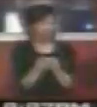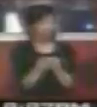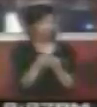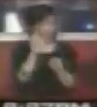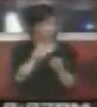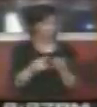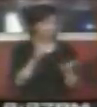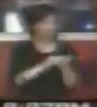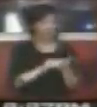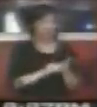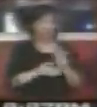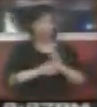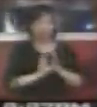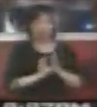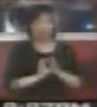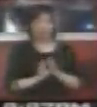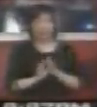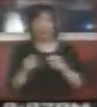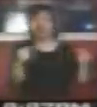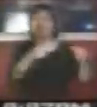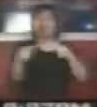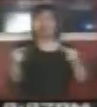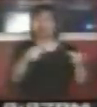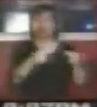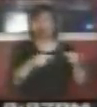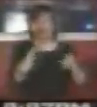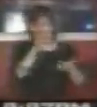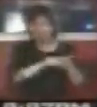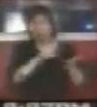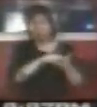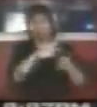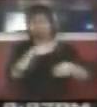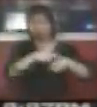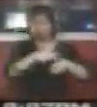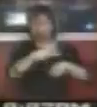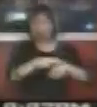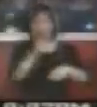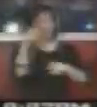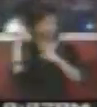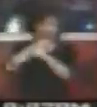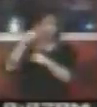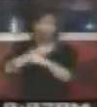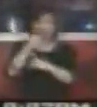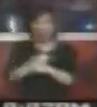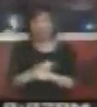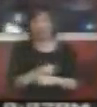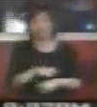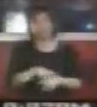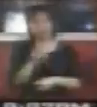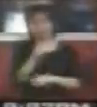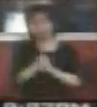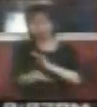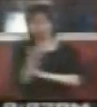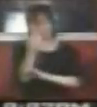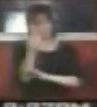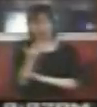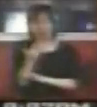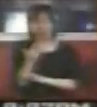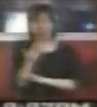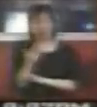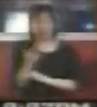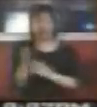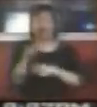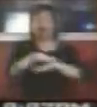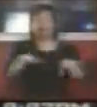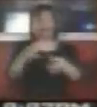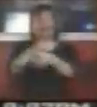May pinagawa na talaga sila, tapos sinaktan niya po yan. Ilang beses na yan na nagaway sila. Pasado alas 10 ng umaga, pinalaya ni De Leon ang mga